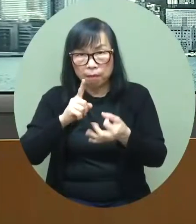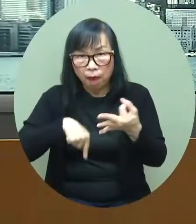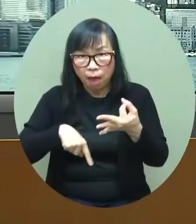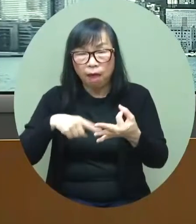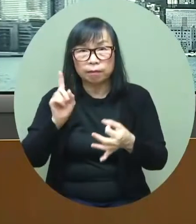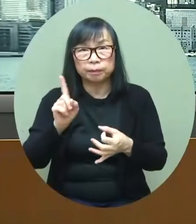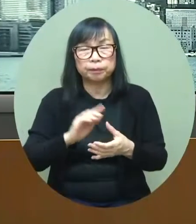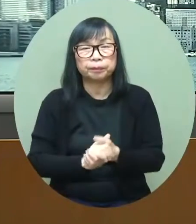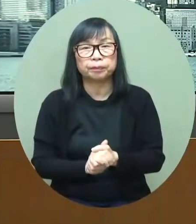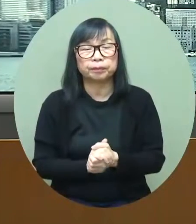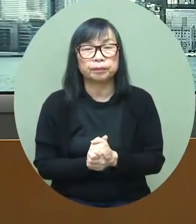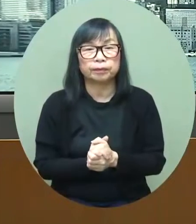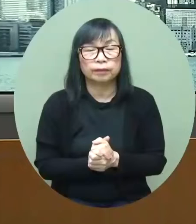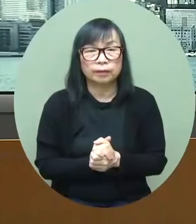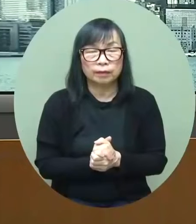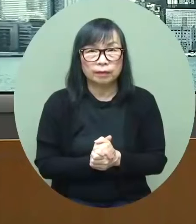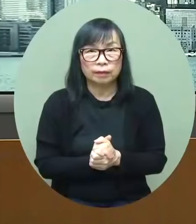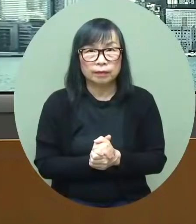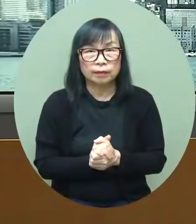邊位想發問先？